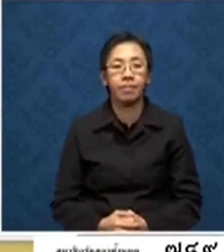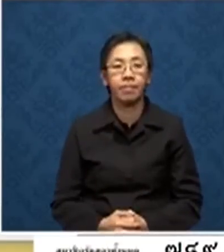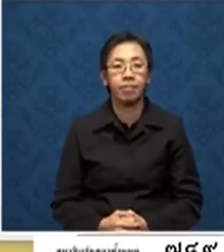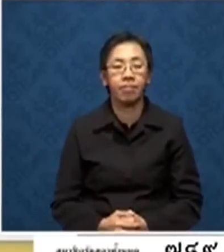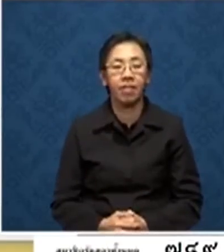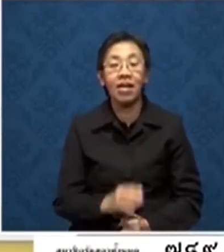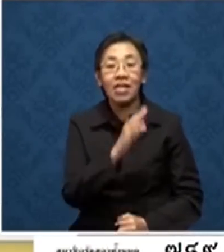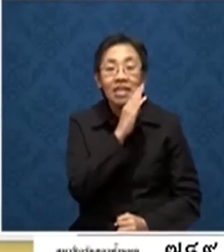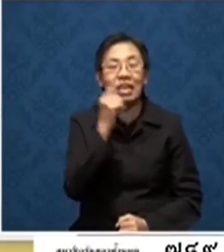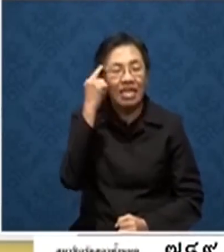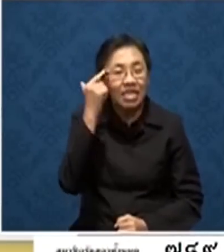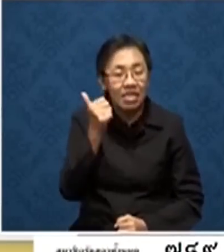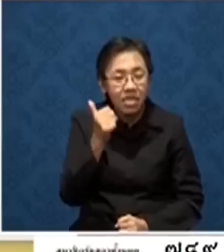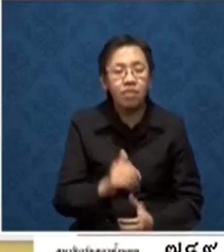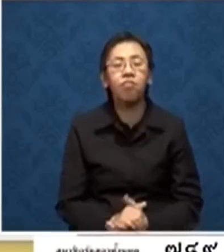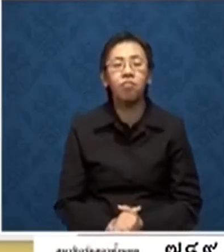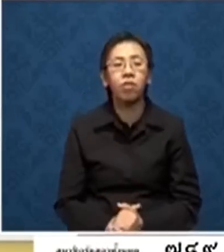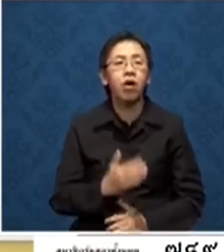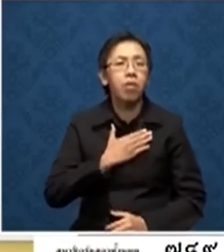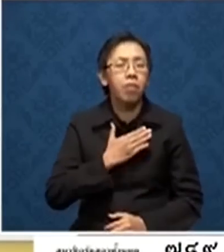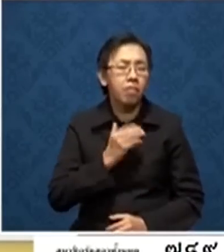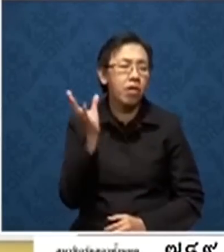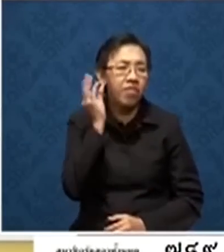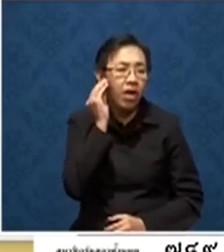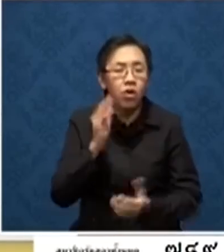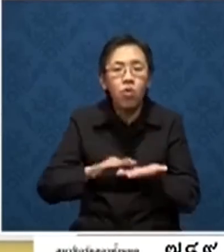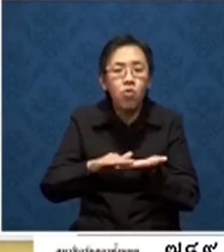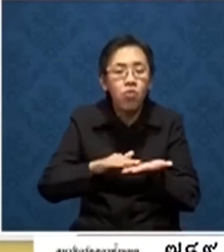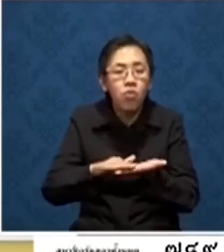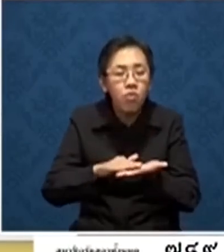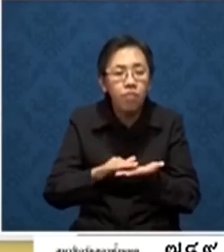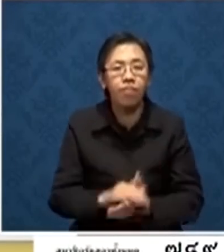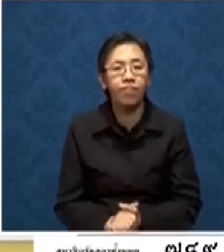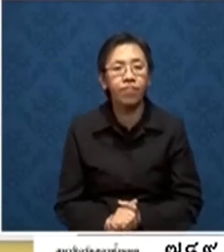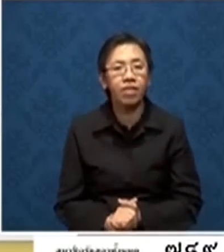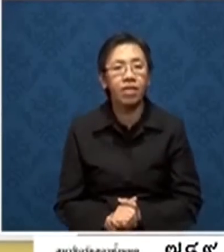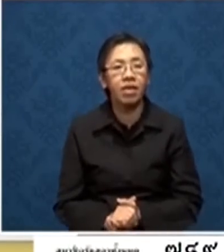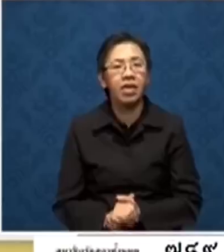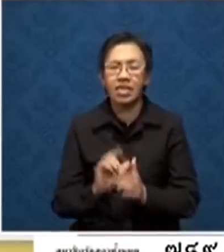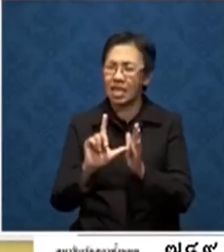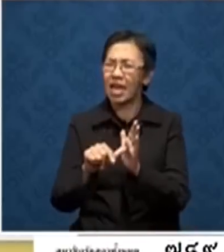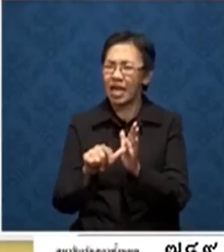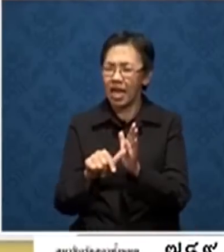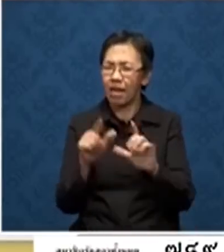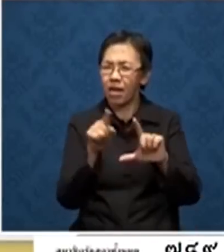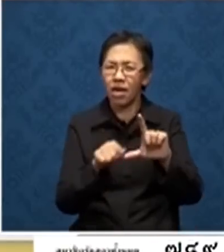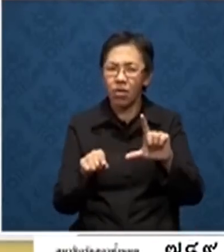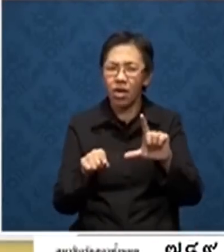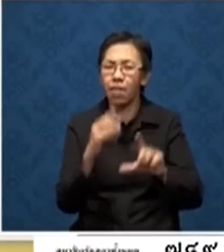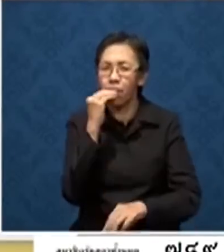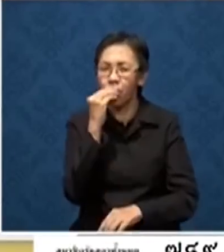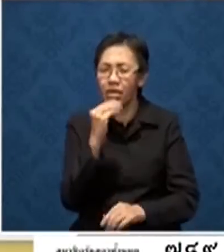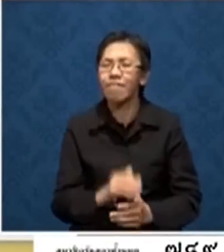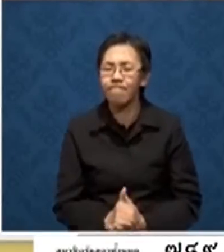ถ้าท่านมีเจตนาดีแล้วผมเคยฟังขอโทษนะครับจะเป็นท่านเลขาพรรคก้าวไปเป็นคนพูด